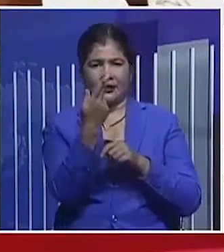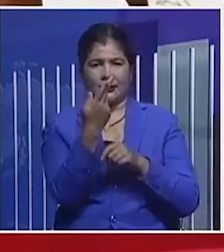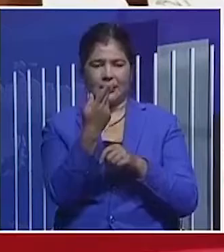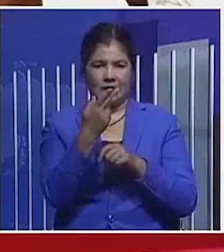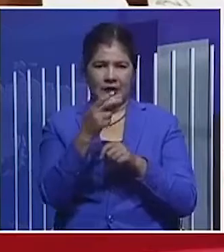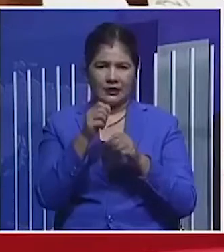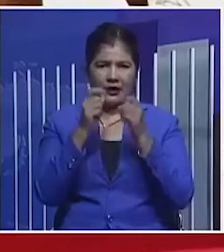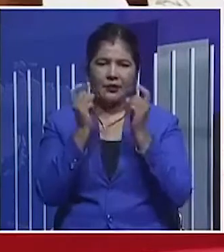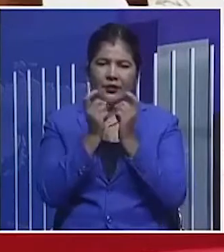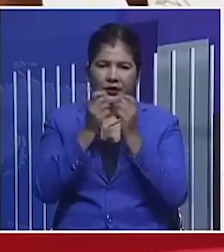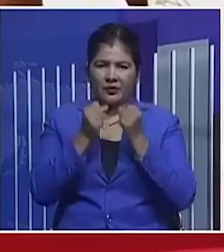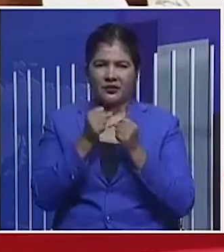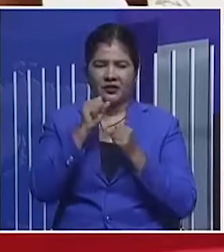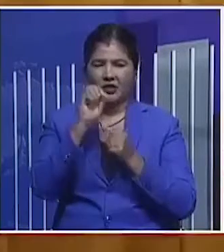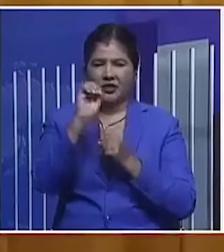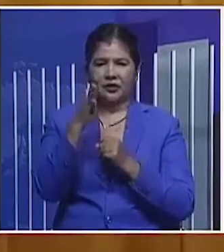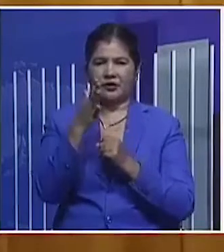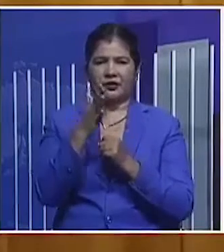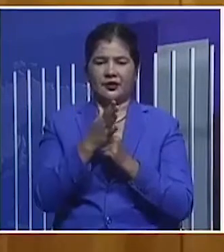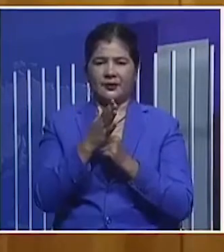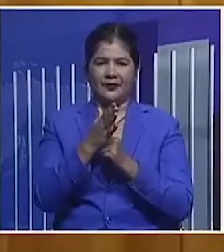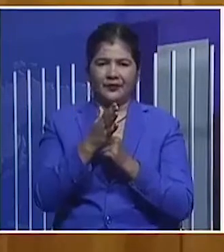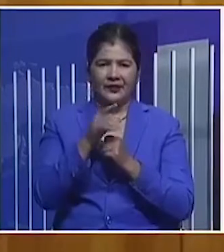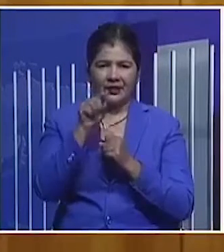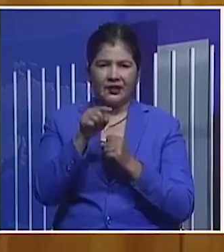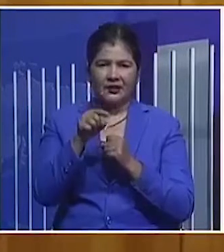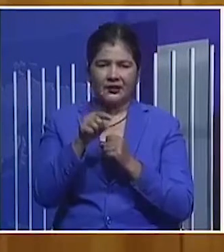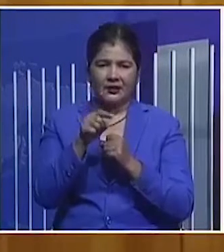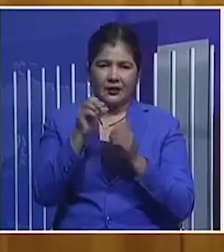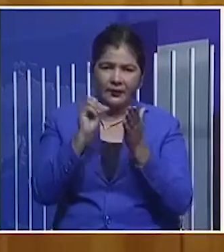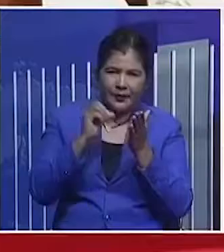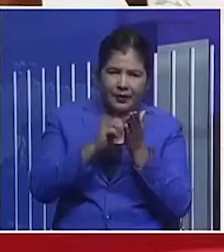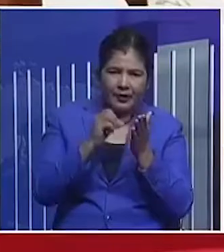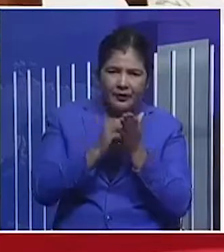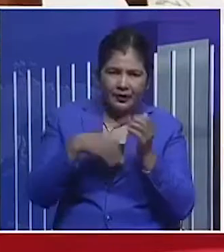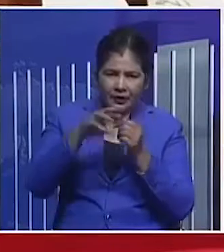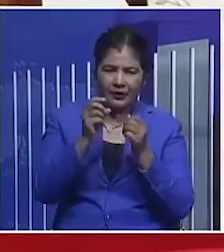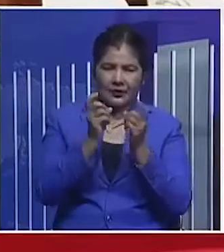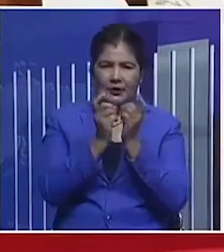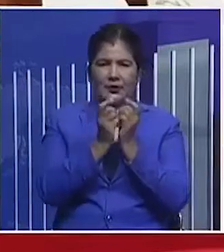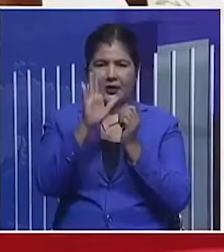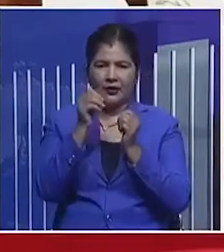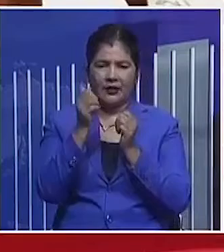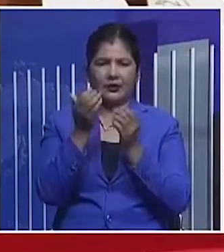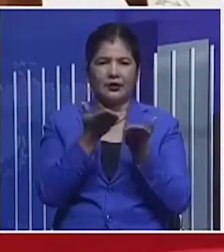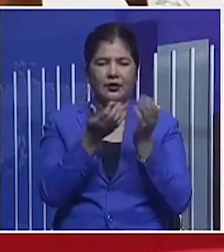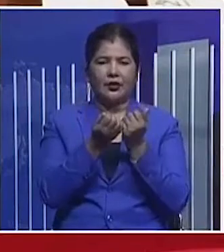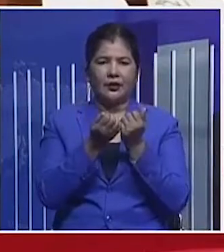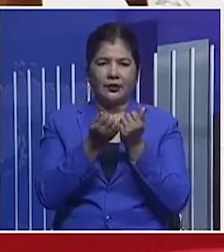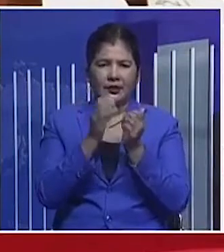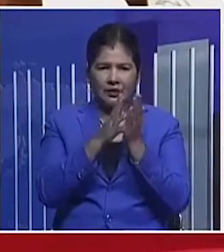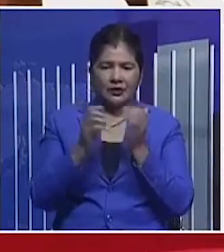बस्न सकेको छैन। सभामुख राजबहादुर साईले त्यस यता पटक पटक सर्वदलीय बैठक आह्वान गरे पनि सत्ता पक्ष